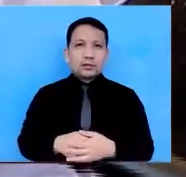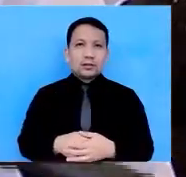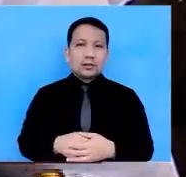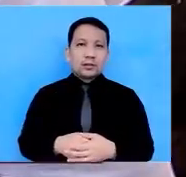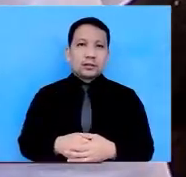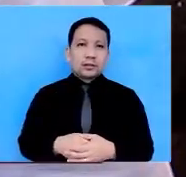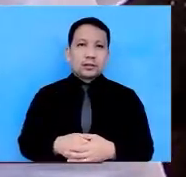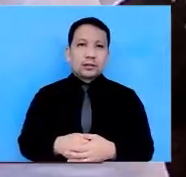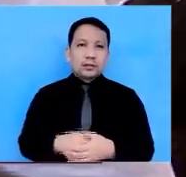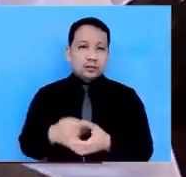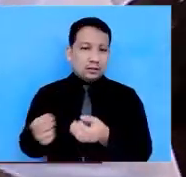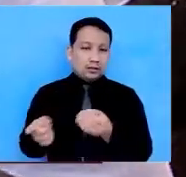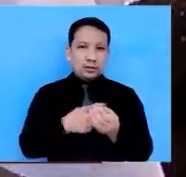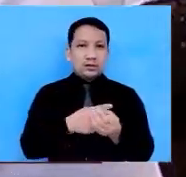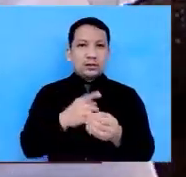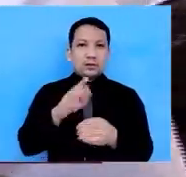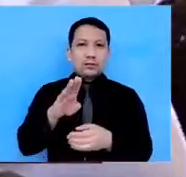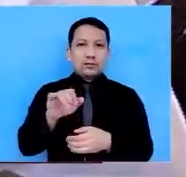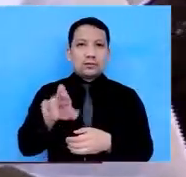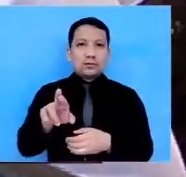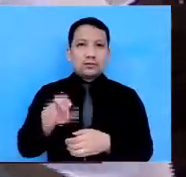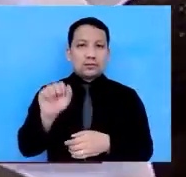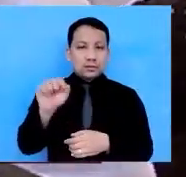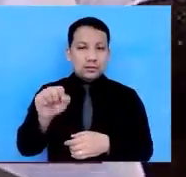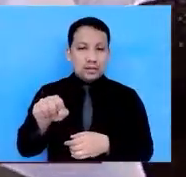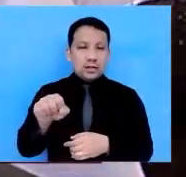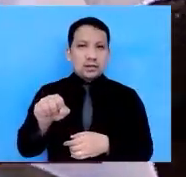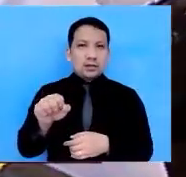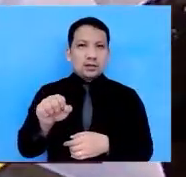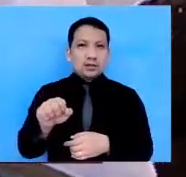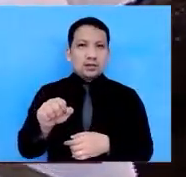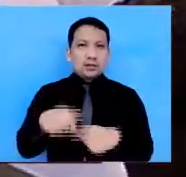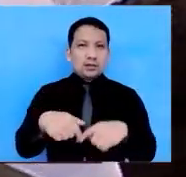si suspended Bucor? Of course, replacement na.